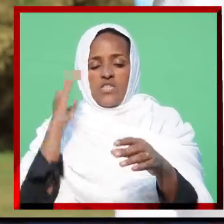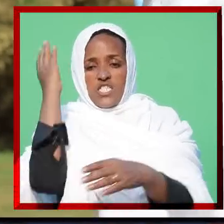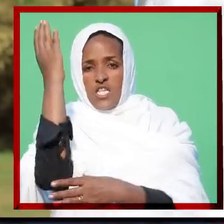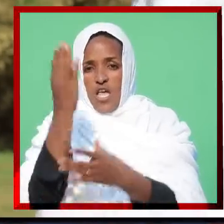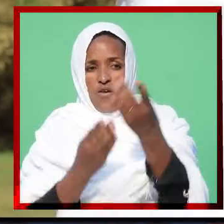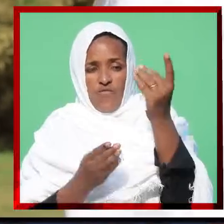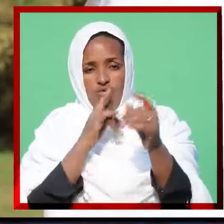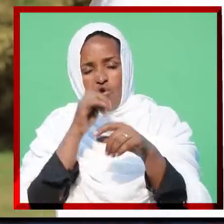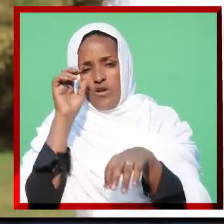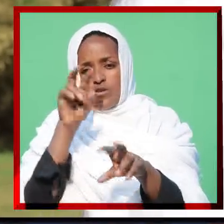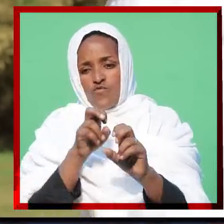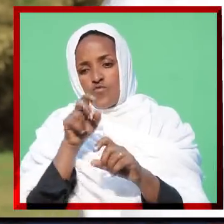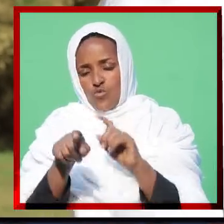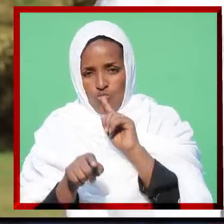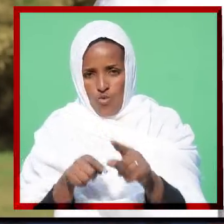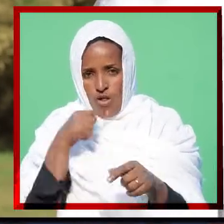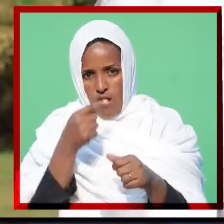ነውና እሱ ይከፋል።